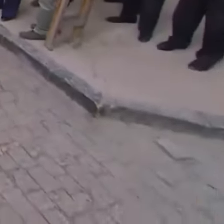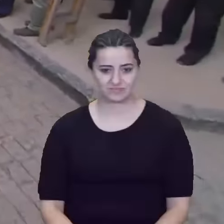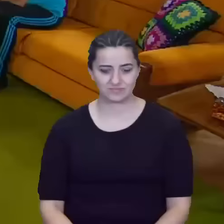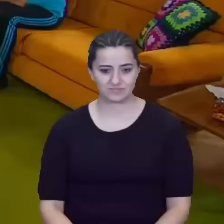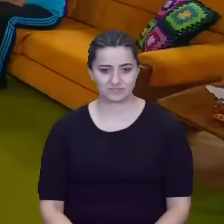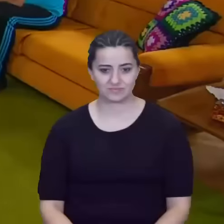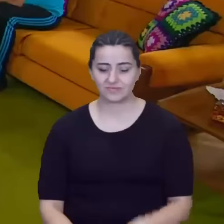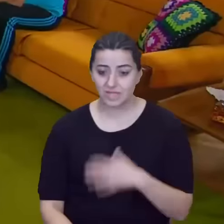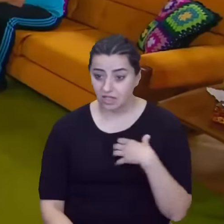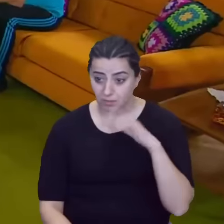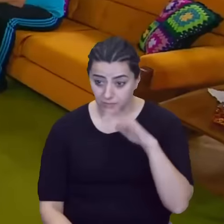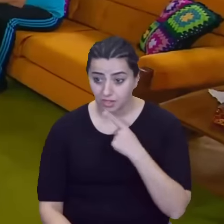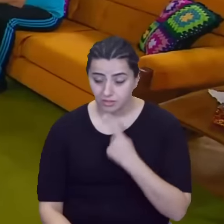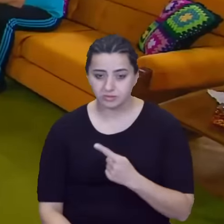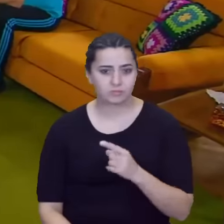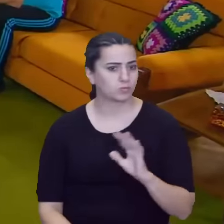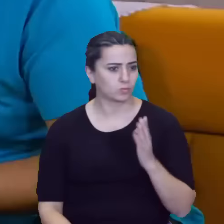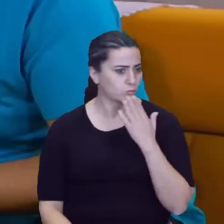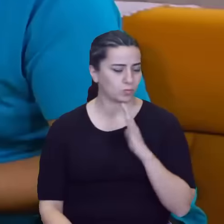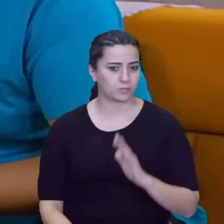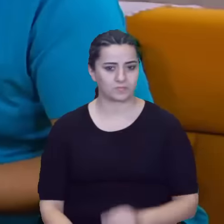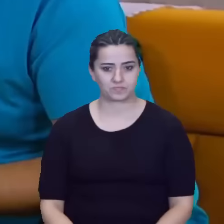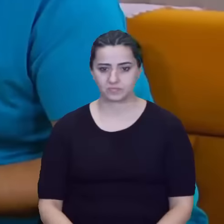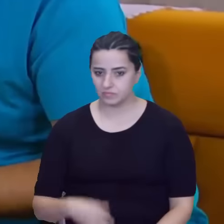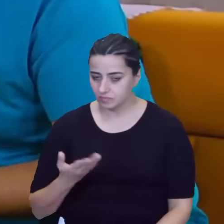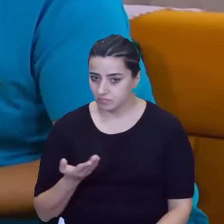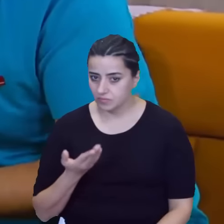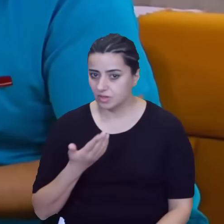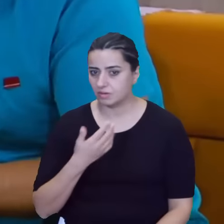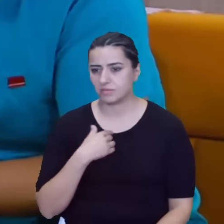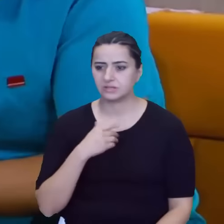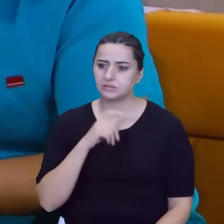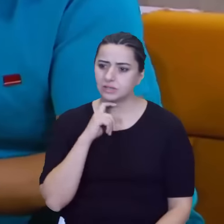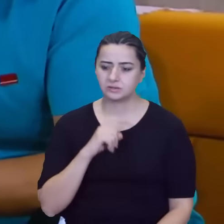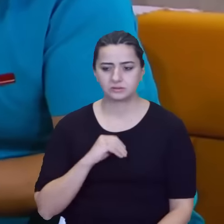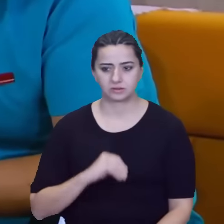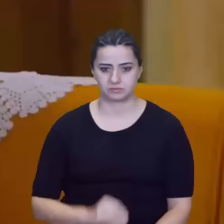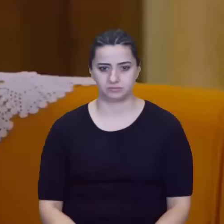göstererek yaptı. Annem mi çağırdı seni? Yok. Ha, bana öyle geldi.